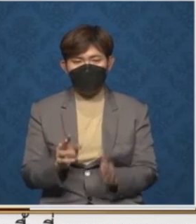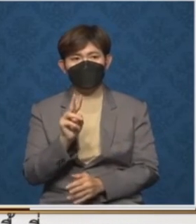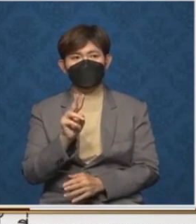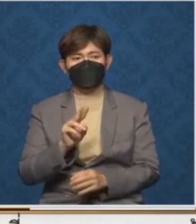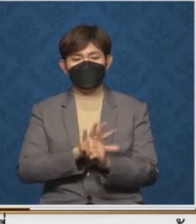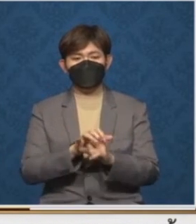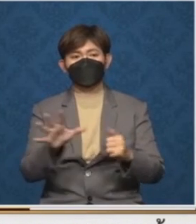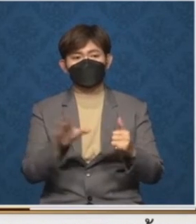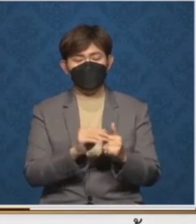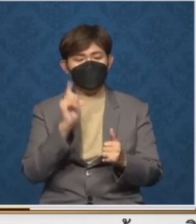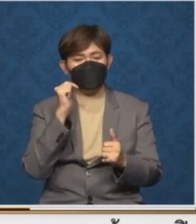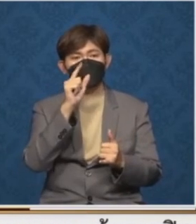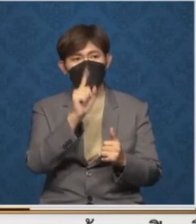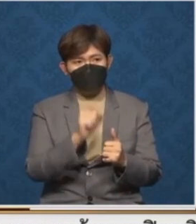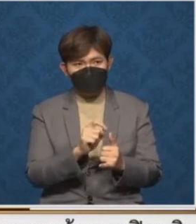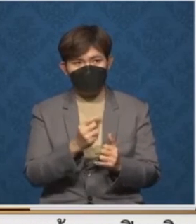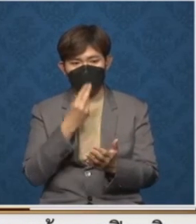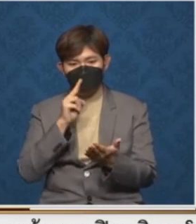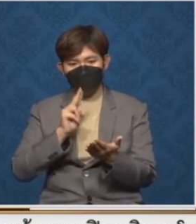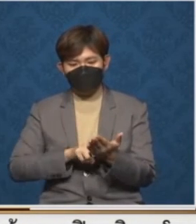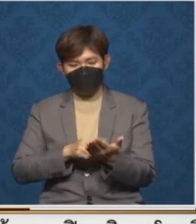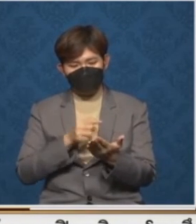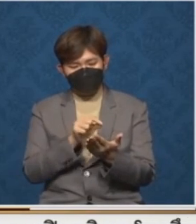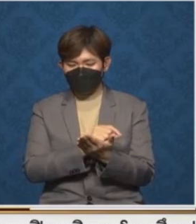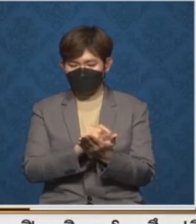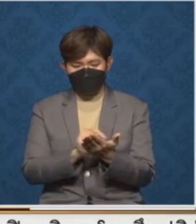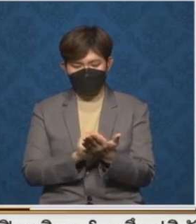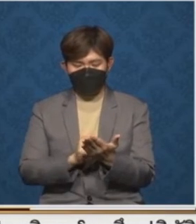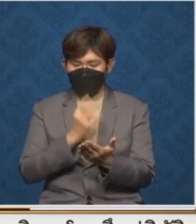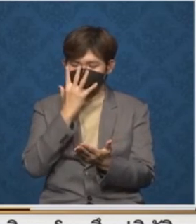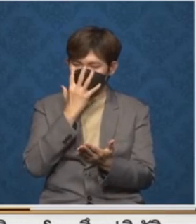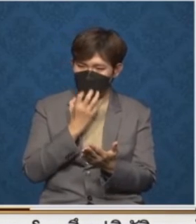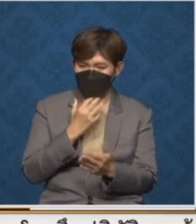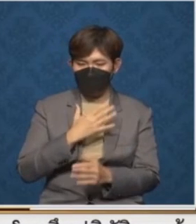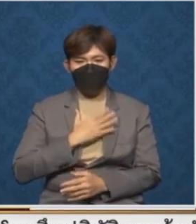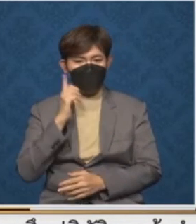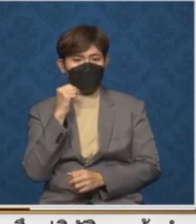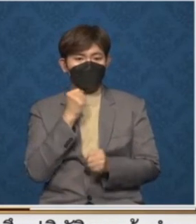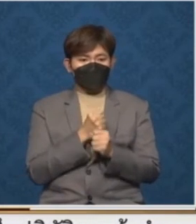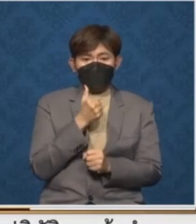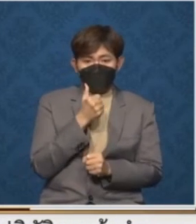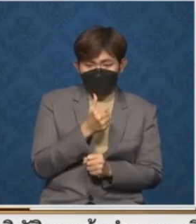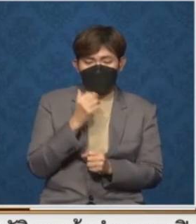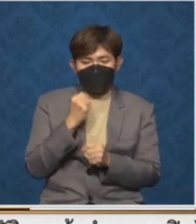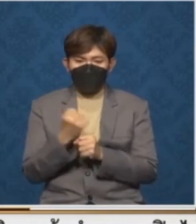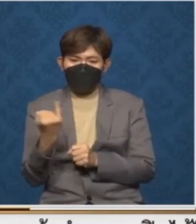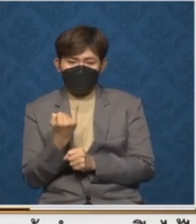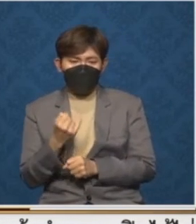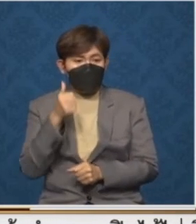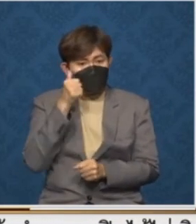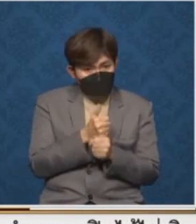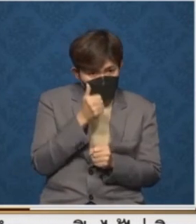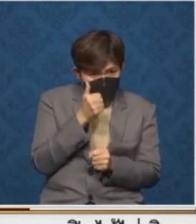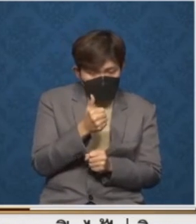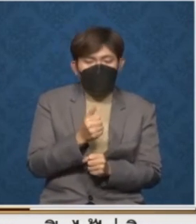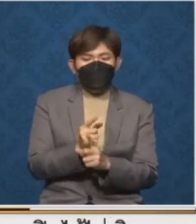เมน เพาส humz แล้วเตาระเบิดคง ๆ นะครับยงไมเคยมนายกวานททำใหเกิดปราคตการน